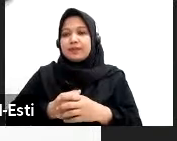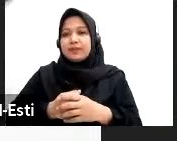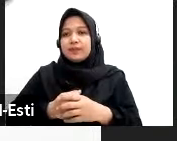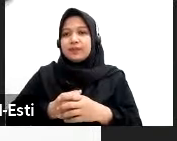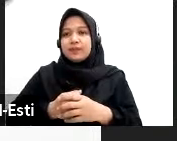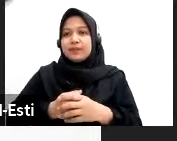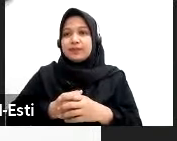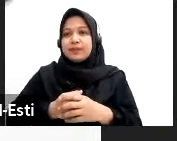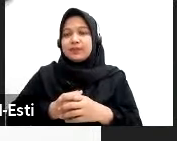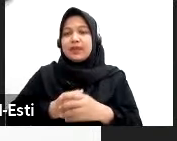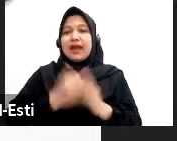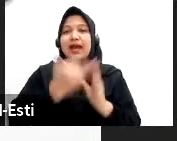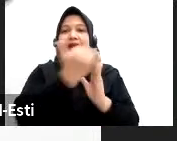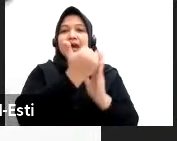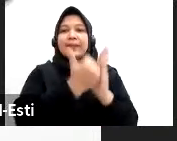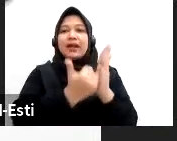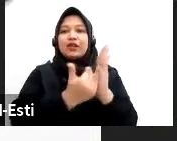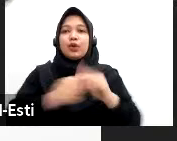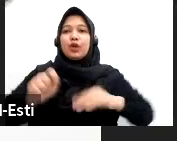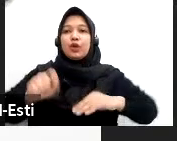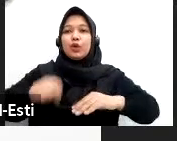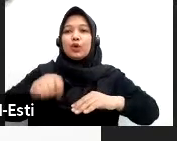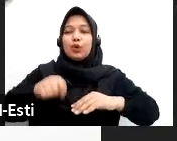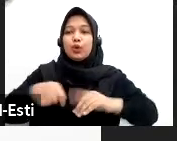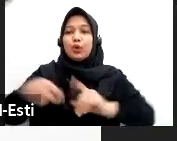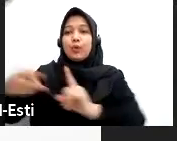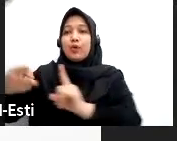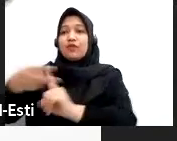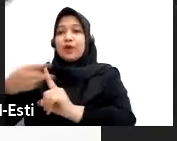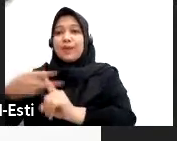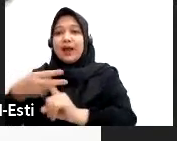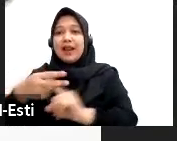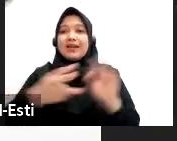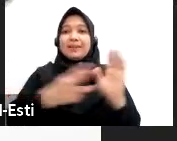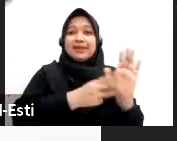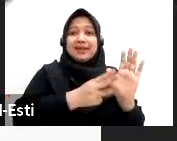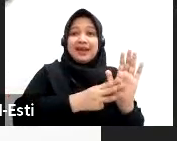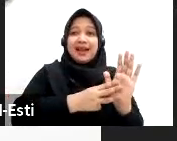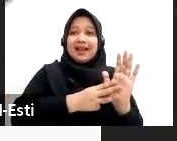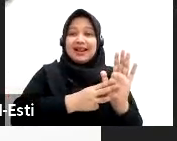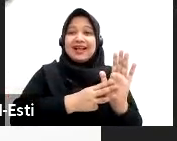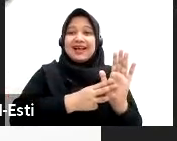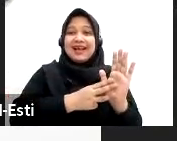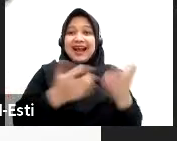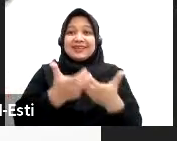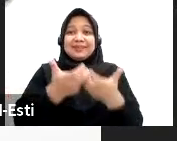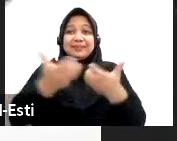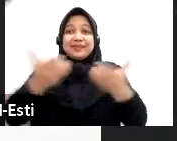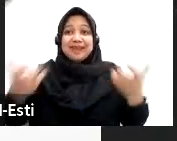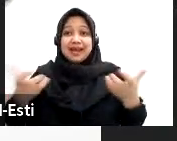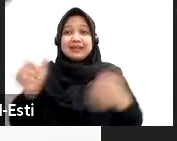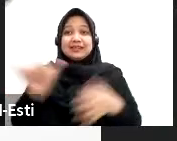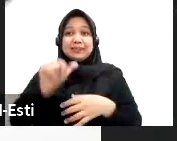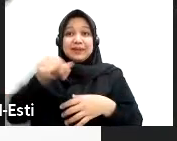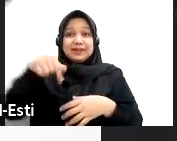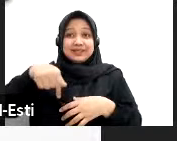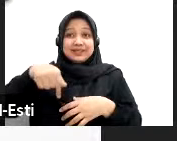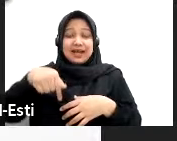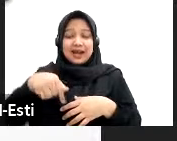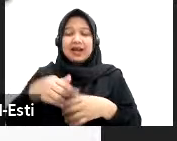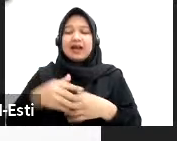pengaturan hukum formal dan hukum material seperti saat sekarang Sehingga dengar